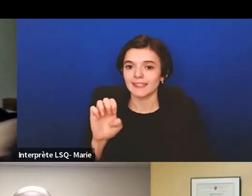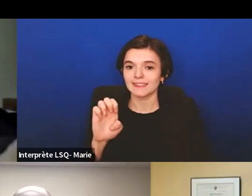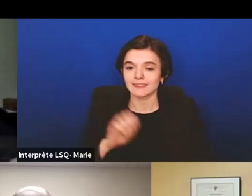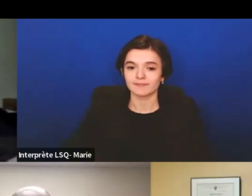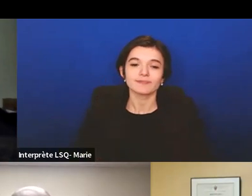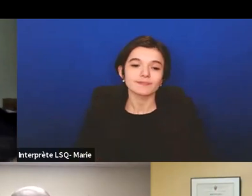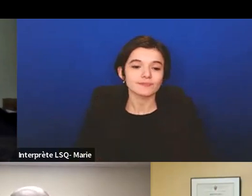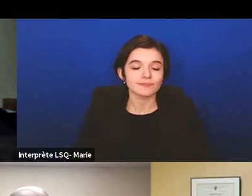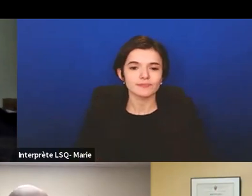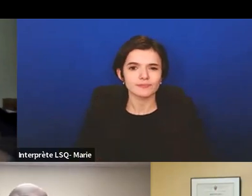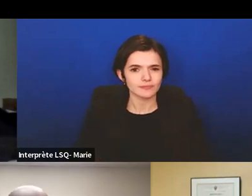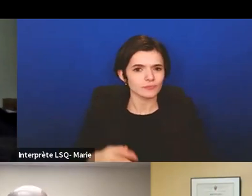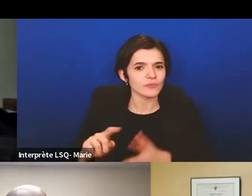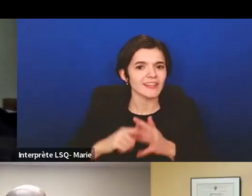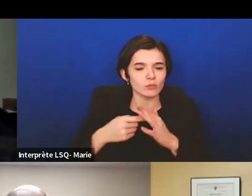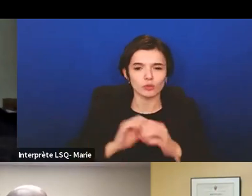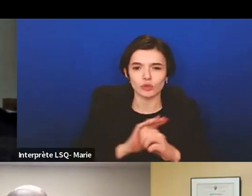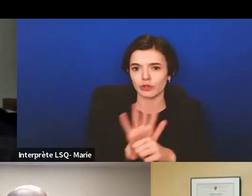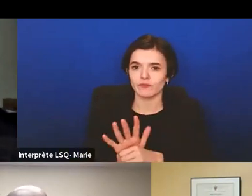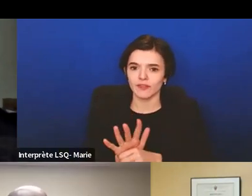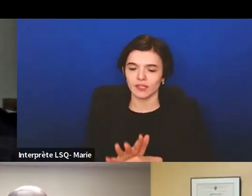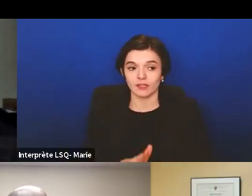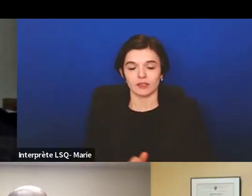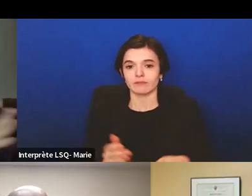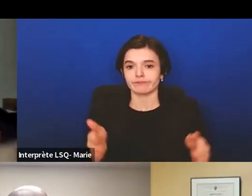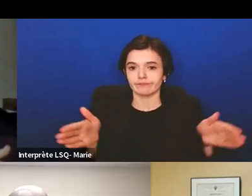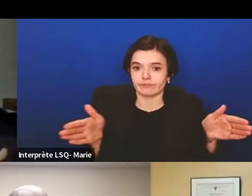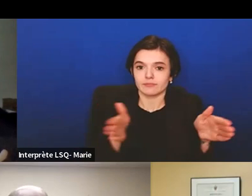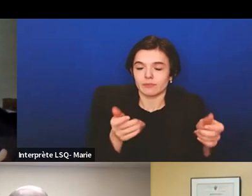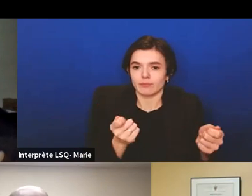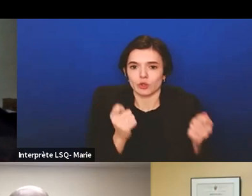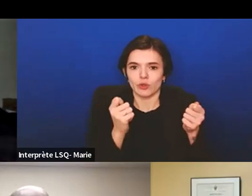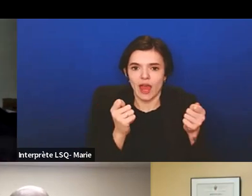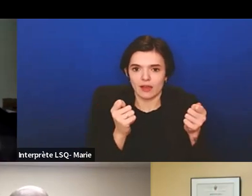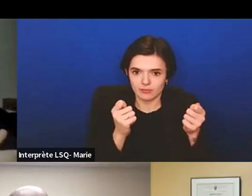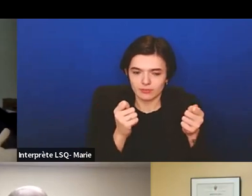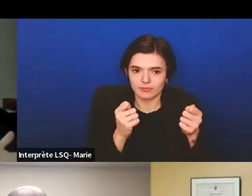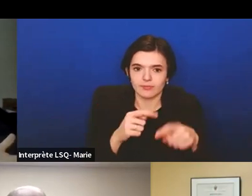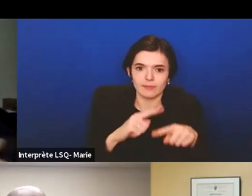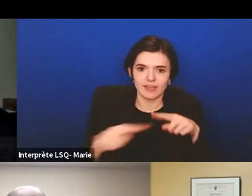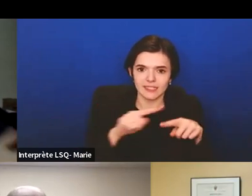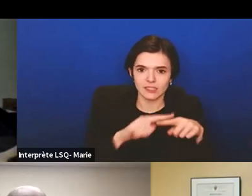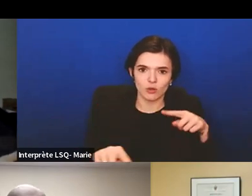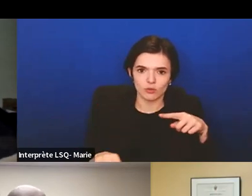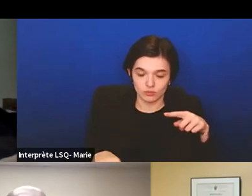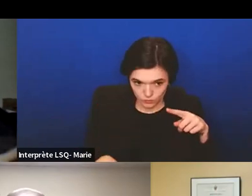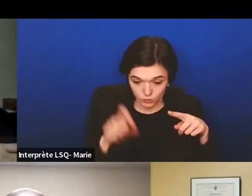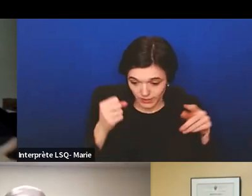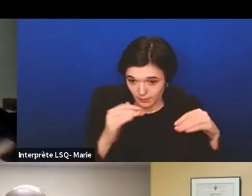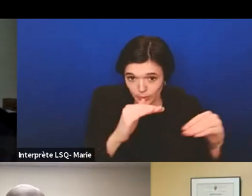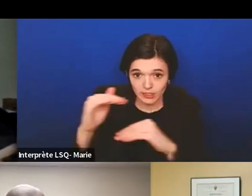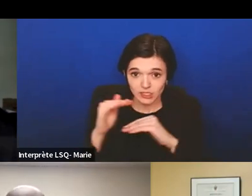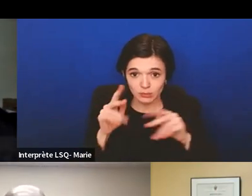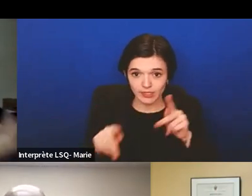eu beaucoup de restrictions au début de Covid, on est d'accord, dont de nombreuses qui avaient pour but de protéger les gens, mais qui ont aussi eu des effets très néfastes sur